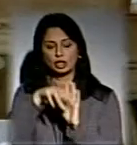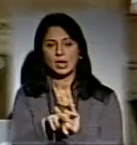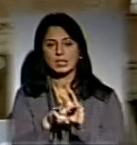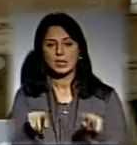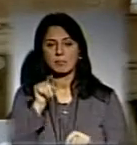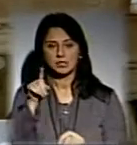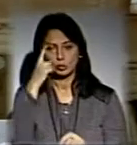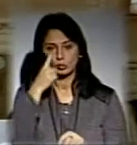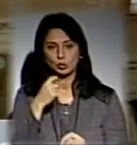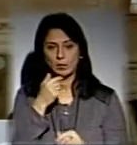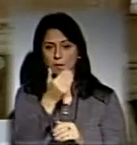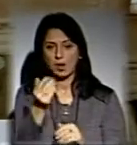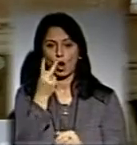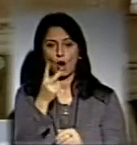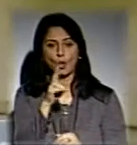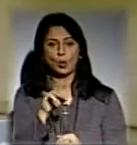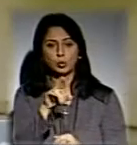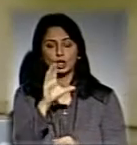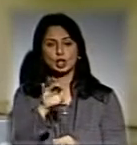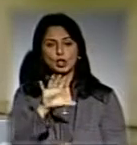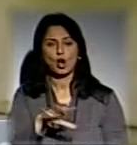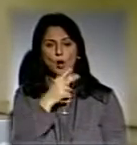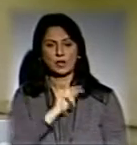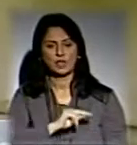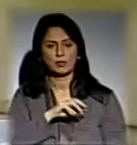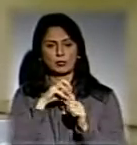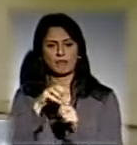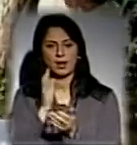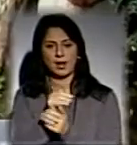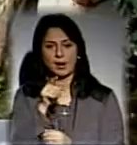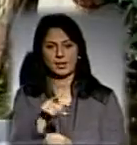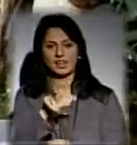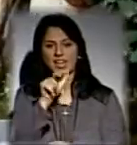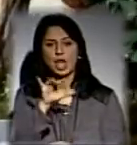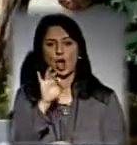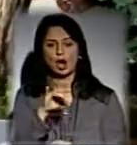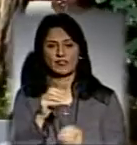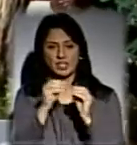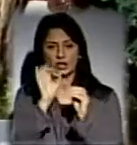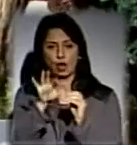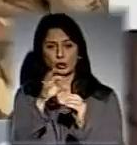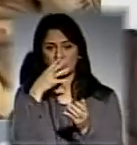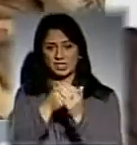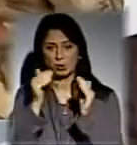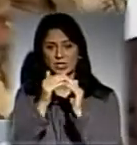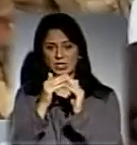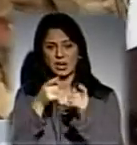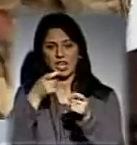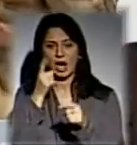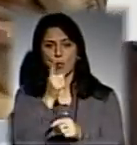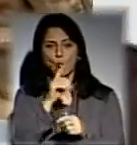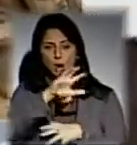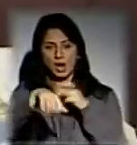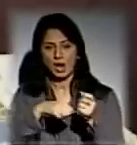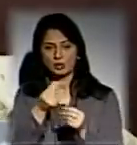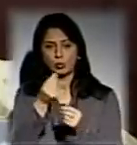საქმეთა სამინისტროს ცნობით, მათგან 2 კუდისა და სოდის ყოფილი თანამშრომლები არიან. იოსებ გიორხელიძე 10 ოქტომბერს საკუთარი სახლიდან იარაღის მუქარით